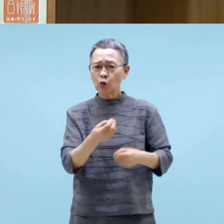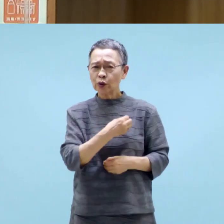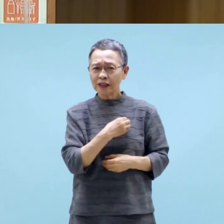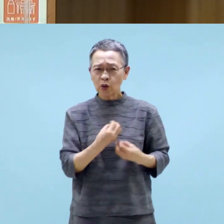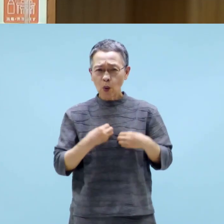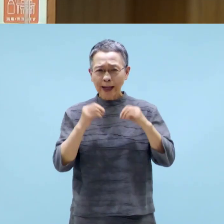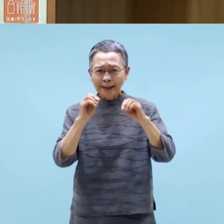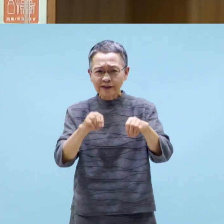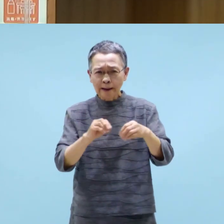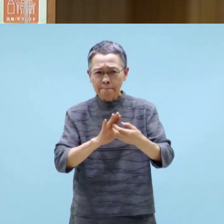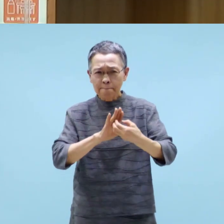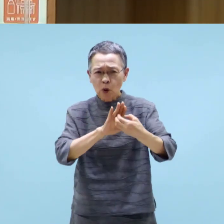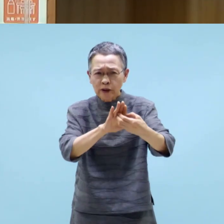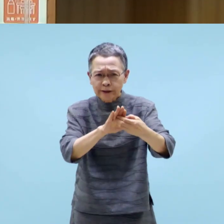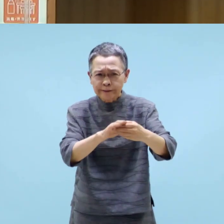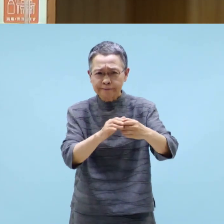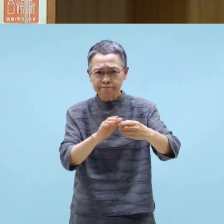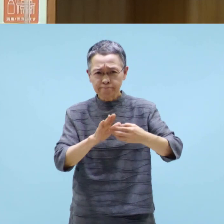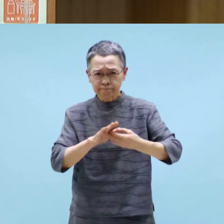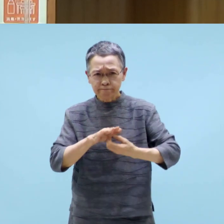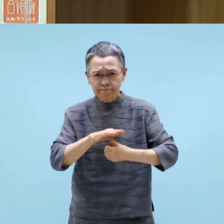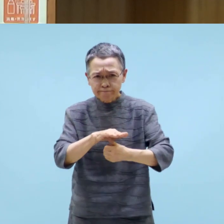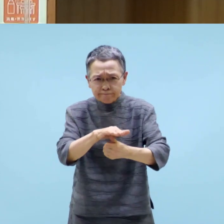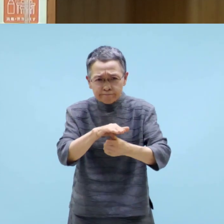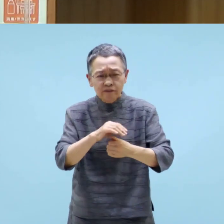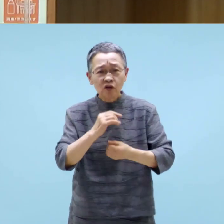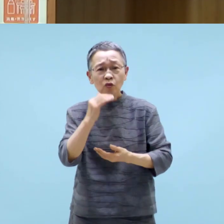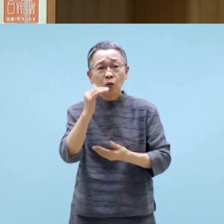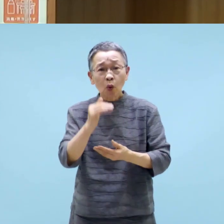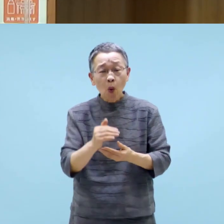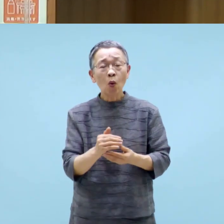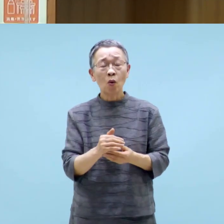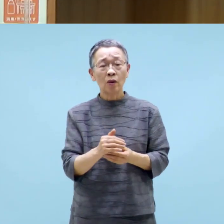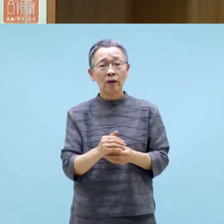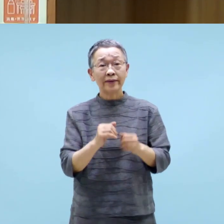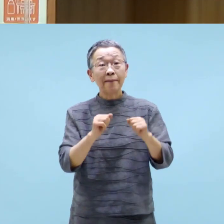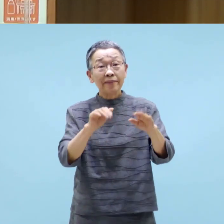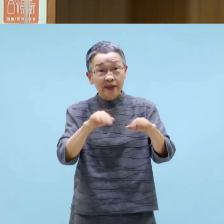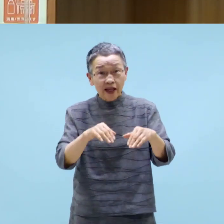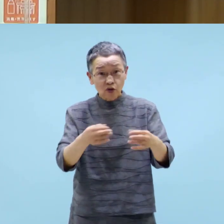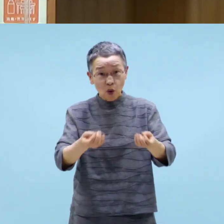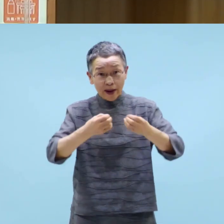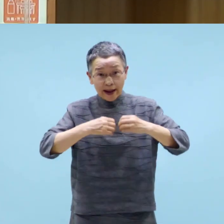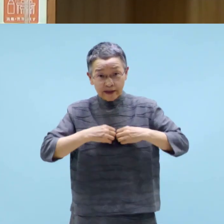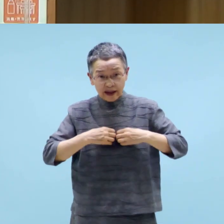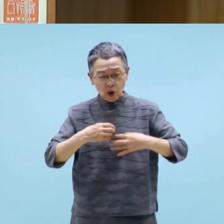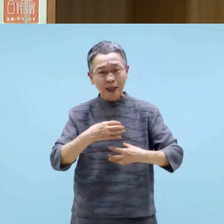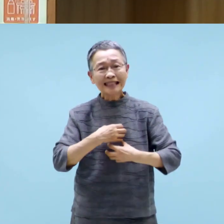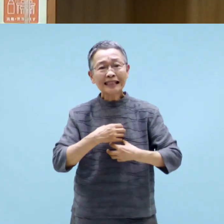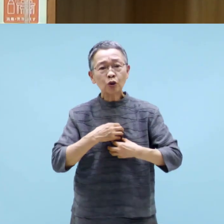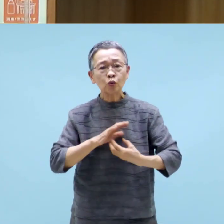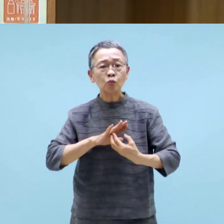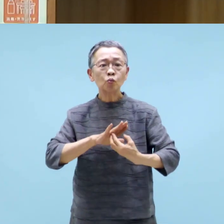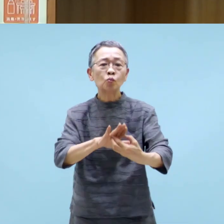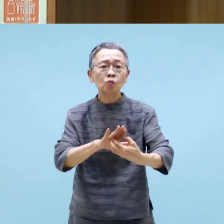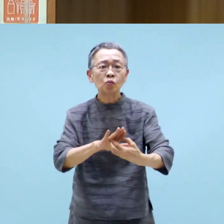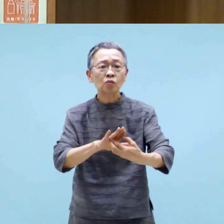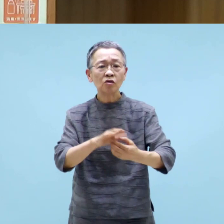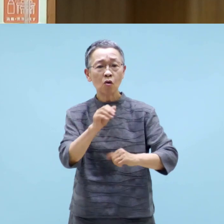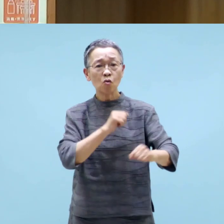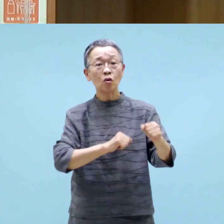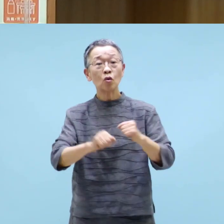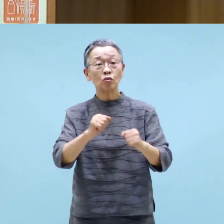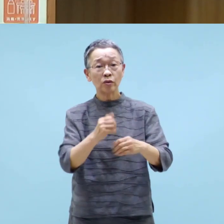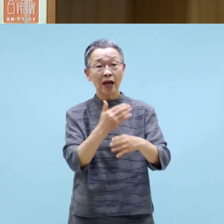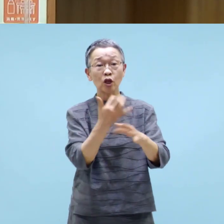止拡大防止対策ということで定めまして、感染リスクを回避する行動として、まあ、これは道民